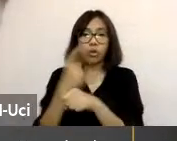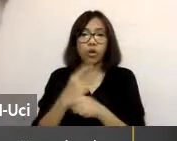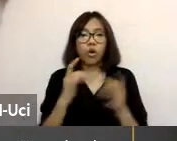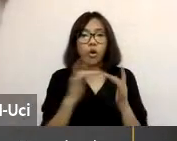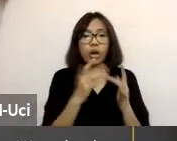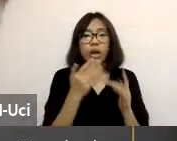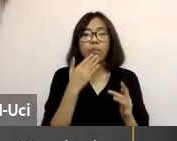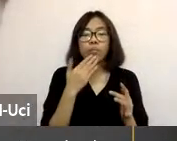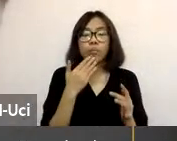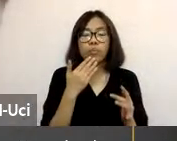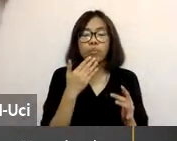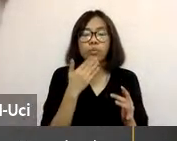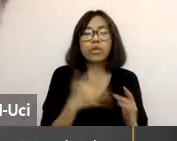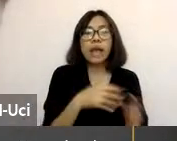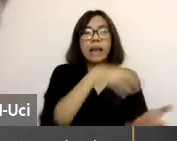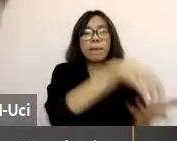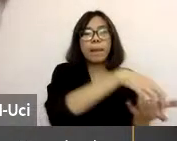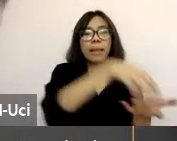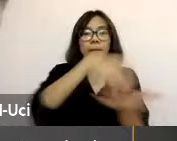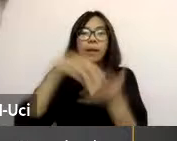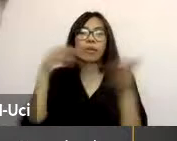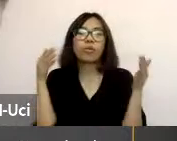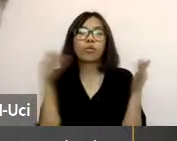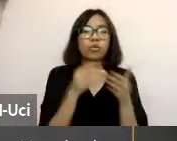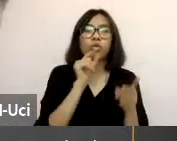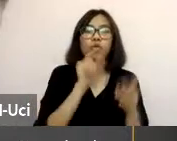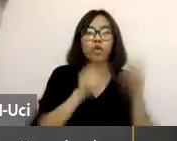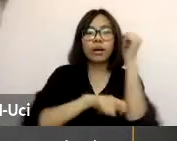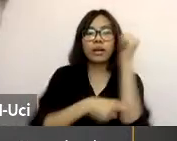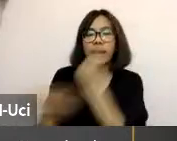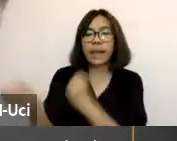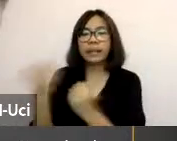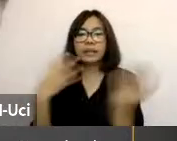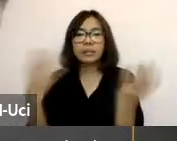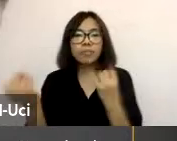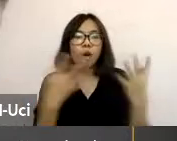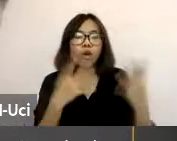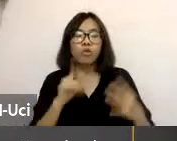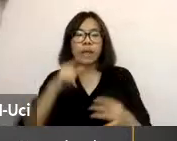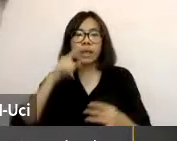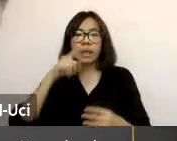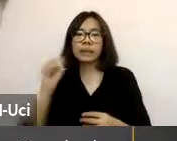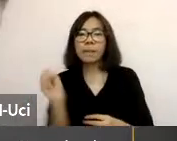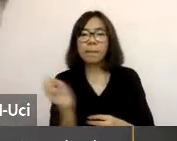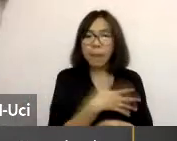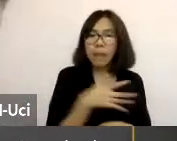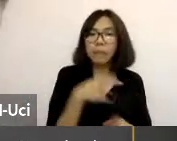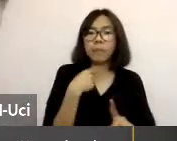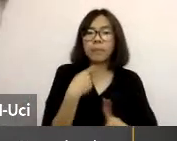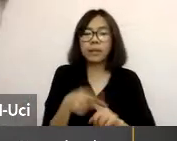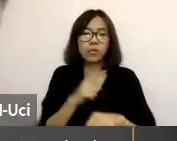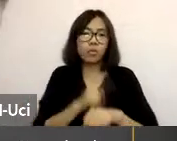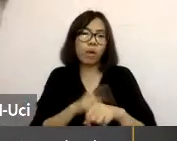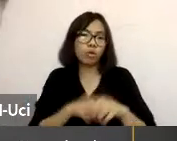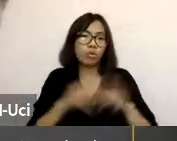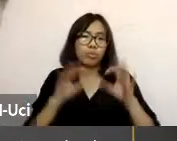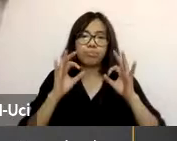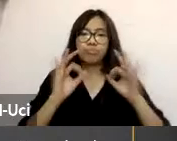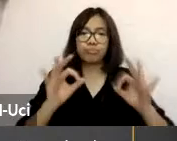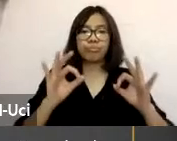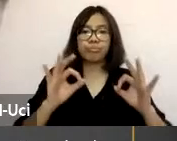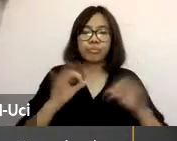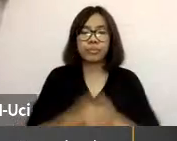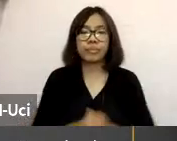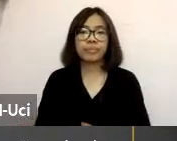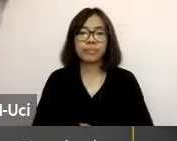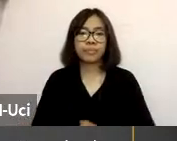perlu sebuah ada responnya yang juga cukup cepat dan cukup tanamanya efisien ketika ada pembubaran